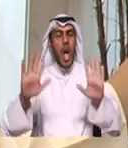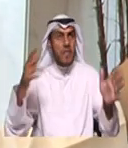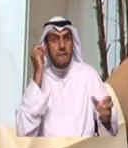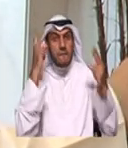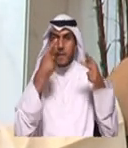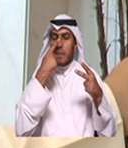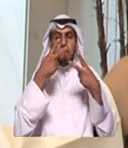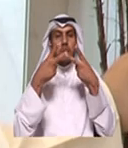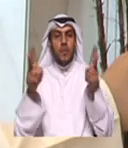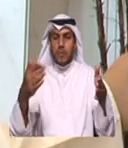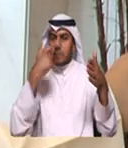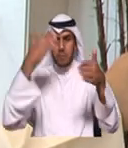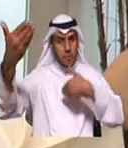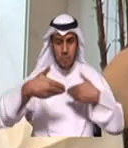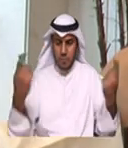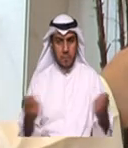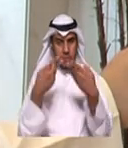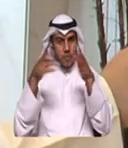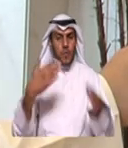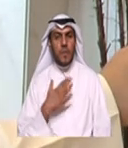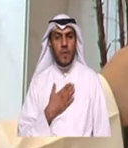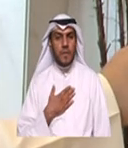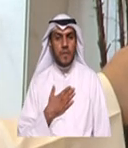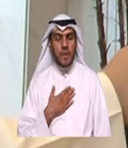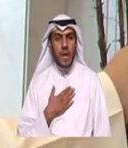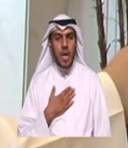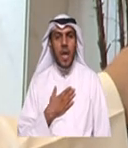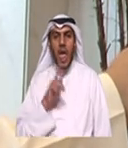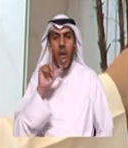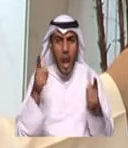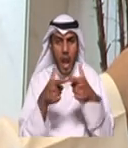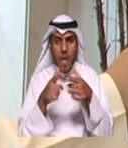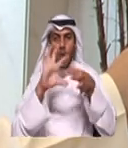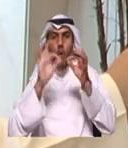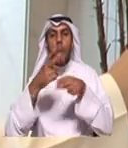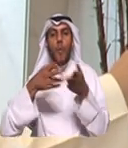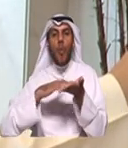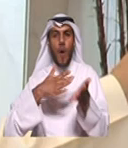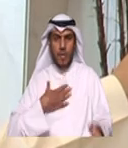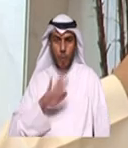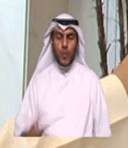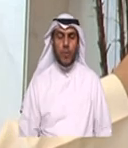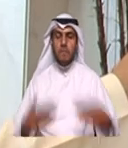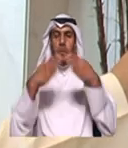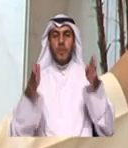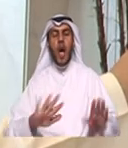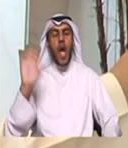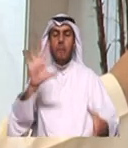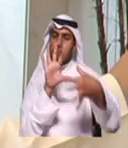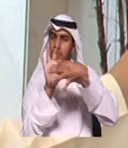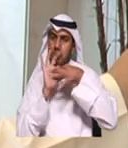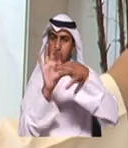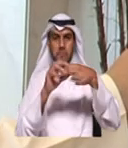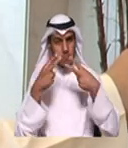اقتراحات احنا نرحب فيها باللجنة الأولمبية الكويتية، ويسعدنا ويشرفنا التواصل مع الجميع إن شاء الله والعمل